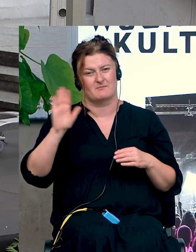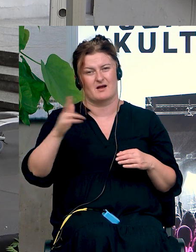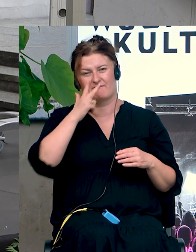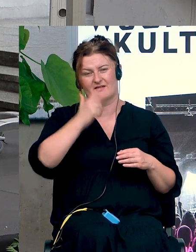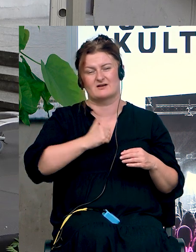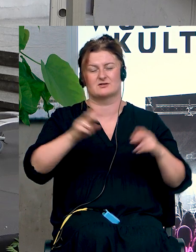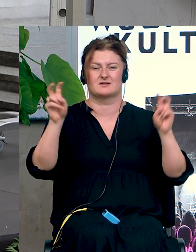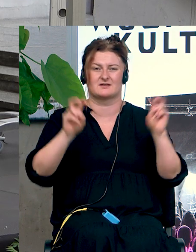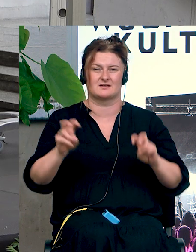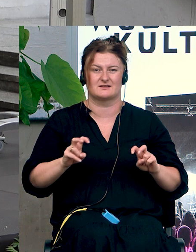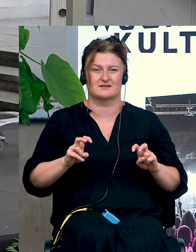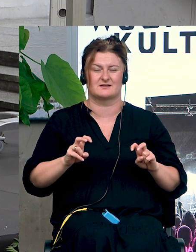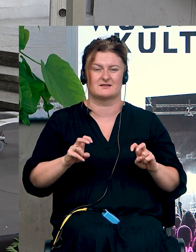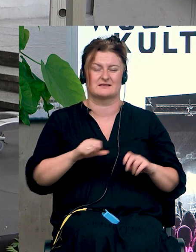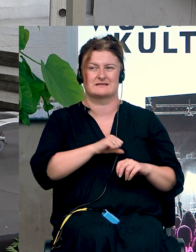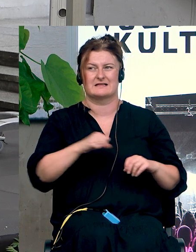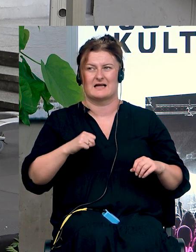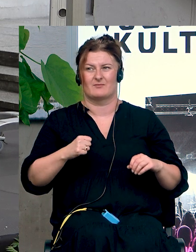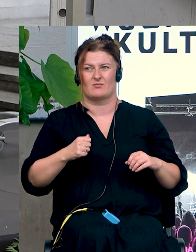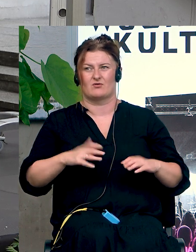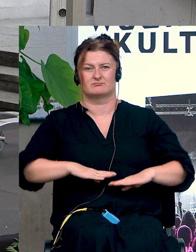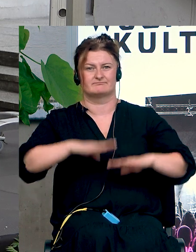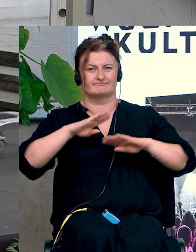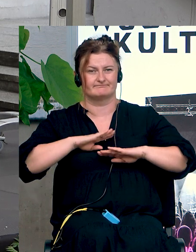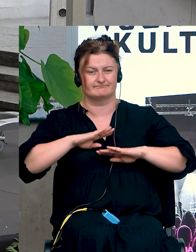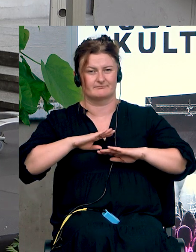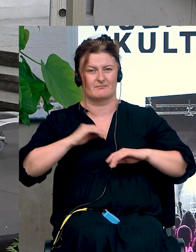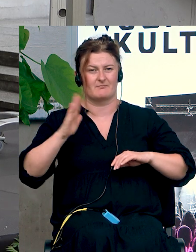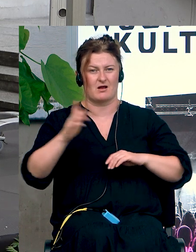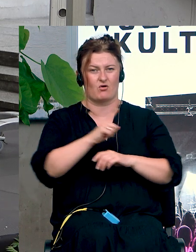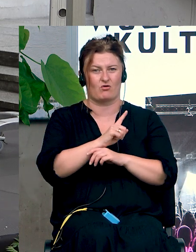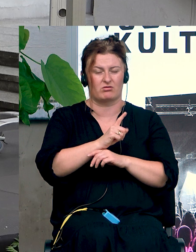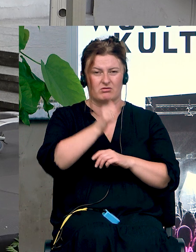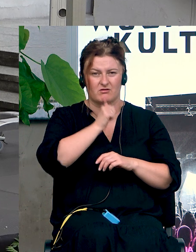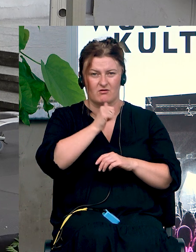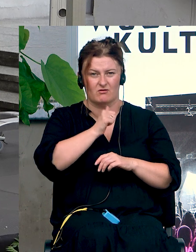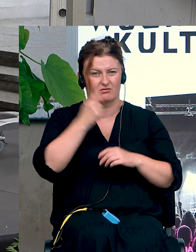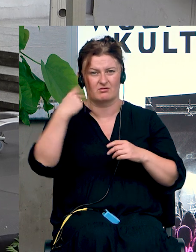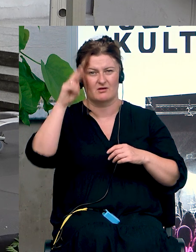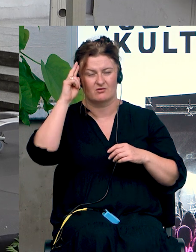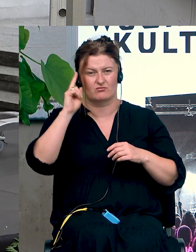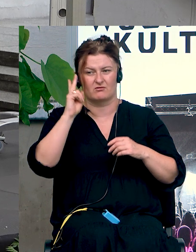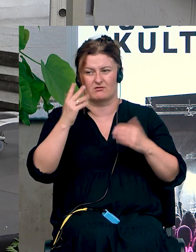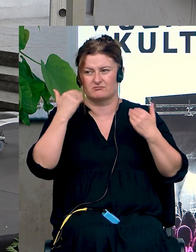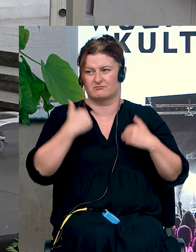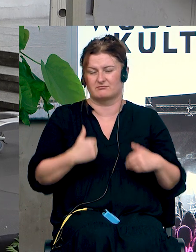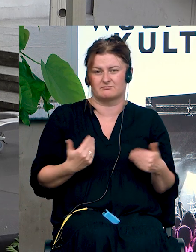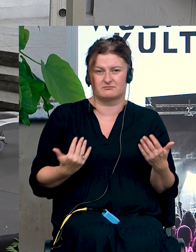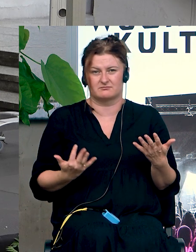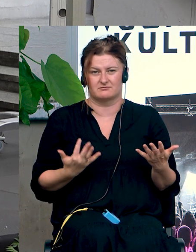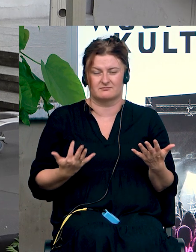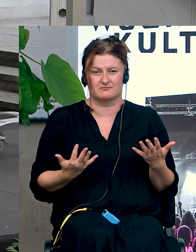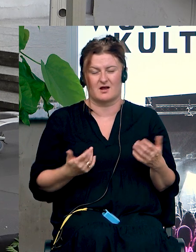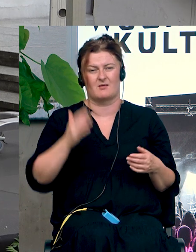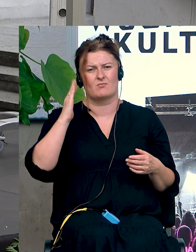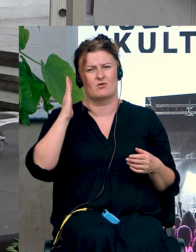є хвостик, і він зелений, але не ясно, що він такий, поки не прилітає мудра пташка, вегетаріанська пташка, яка не